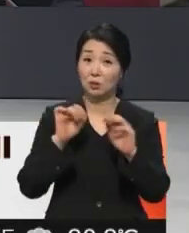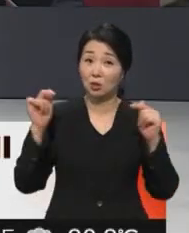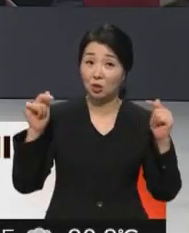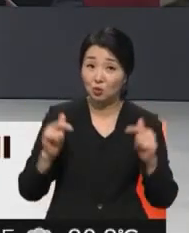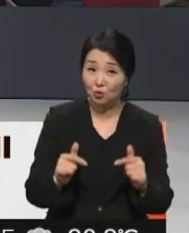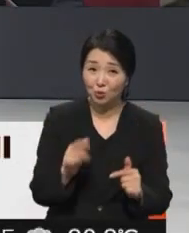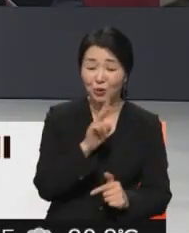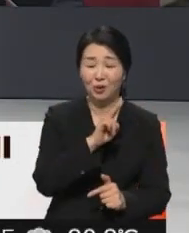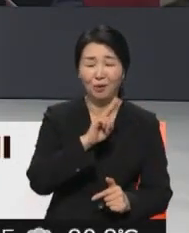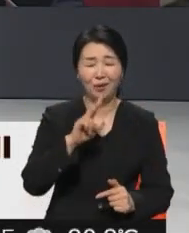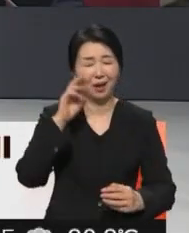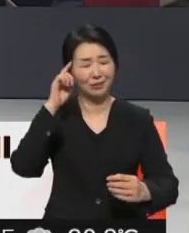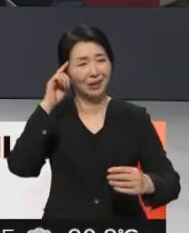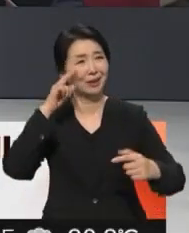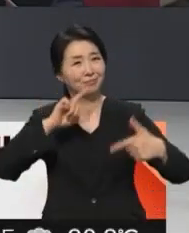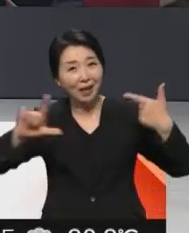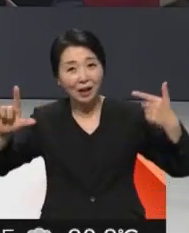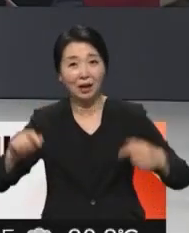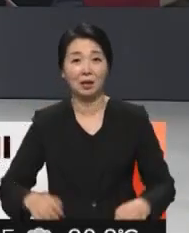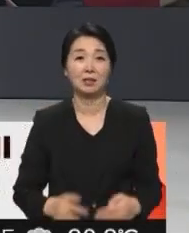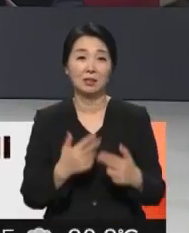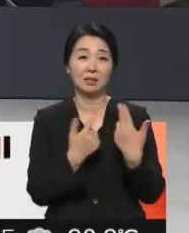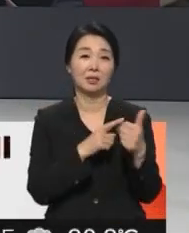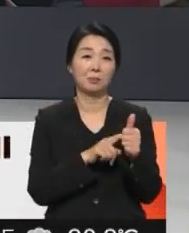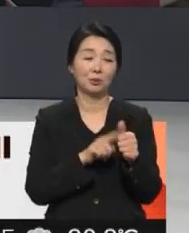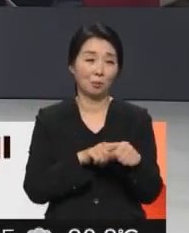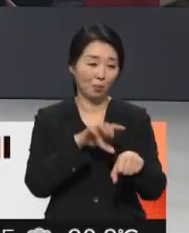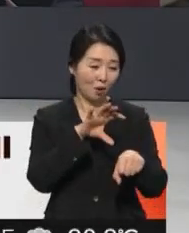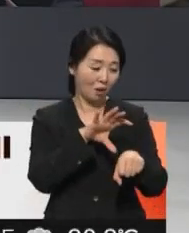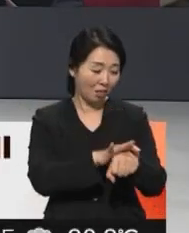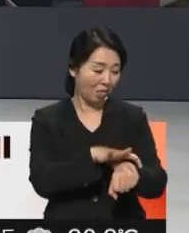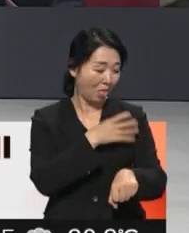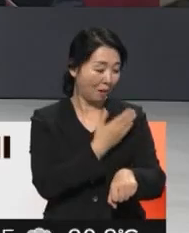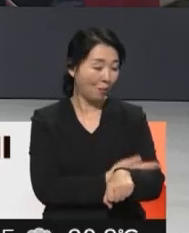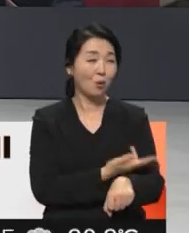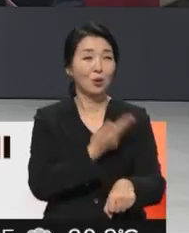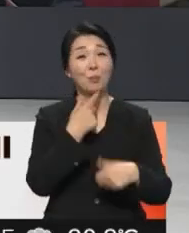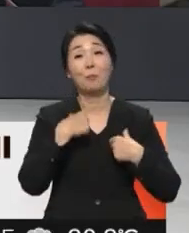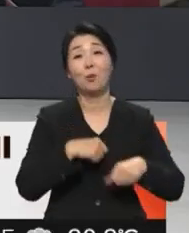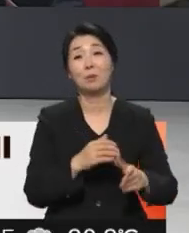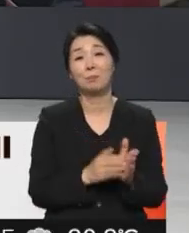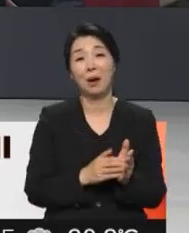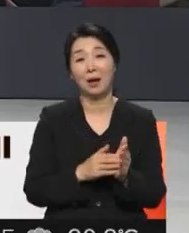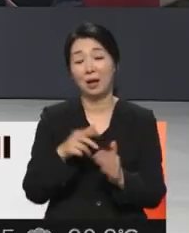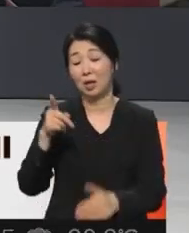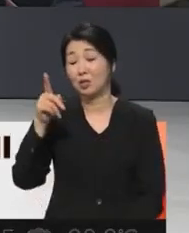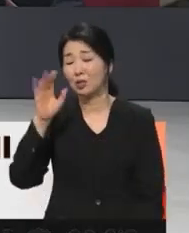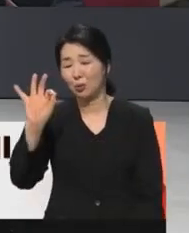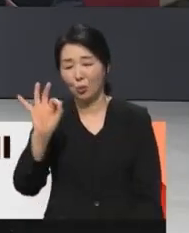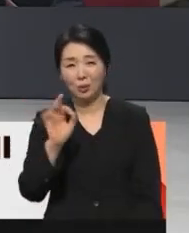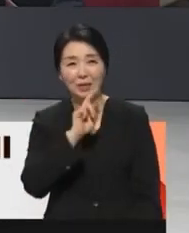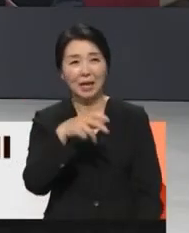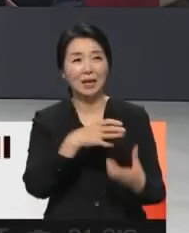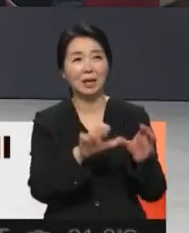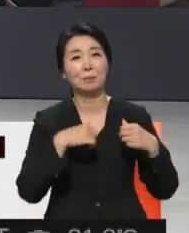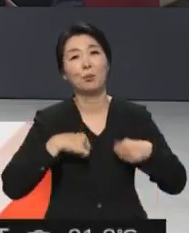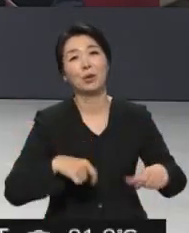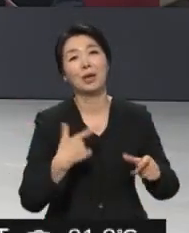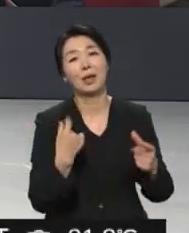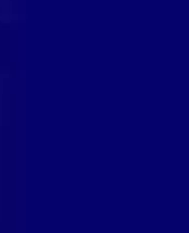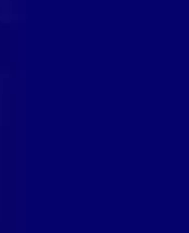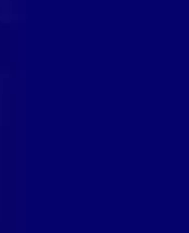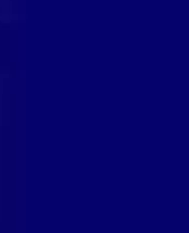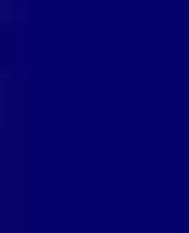축소 여야 동상 이목. 이재명 대표 불체포 특권 포기했지만 송영길 야당이길 포기한 것.